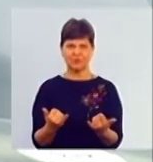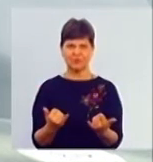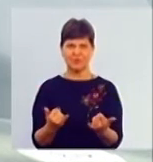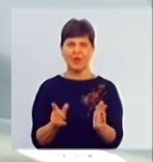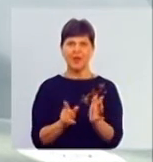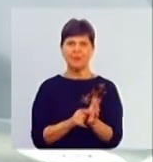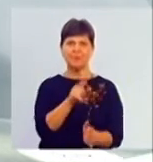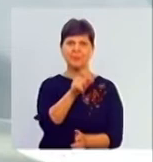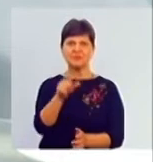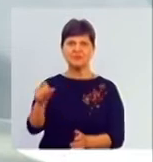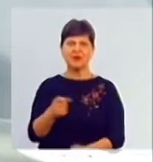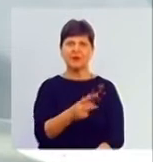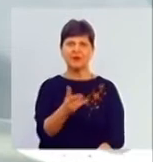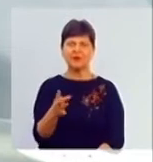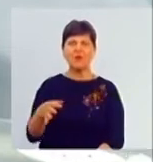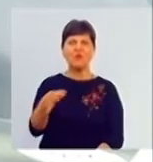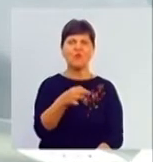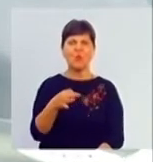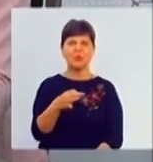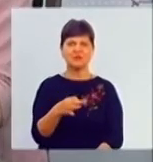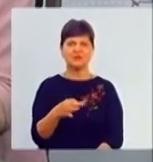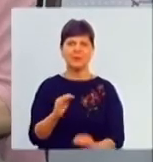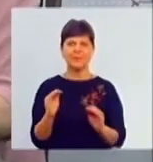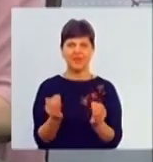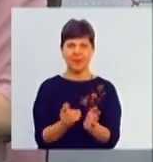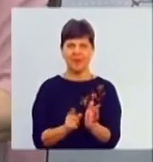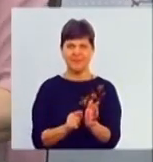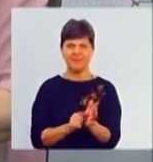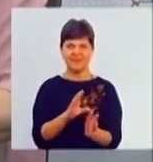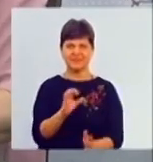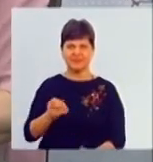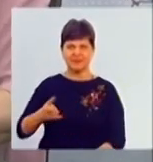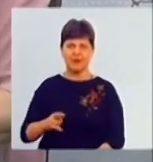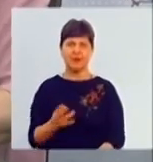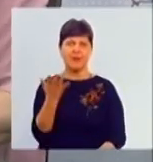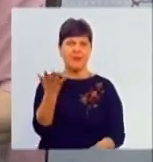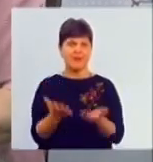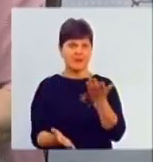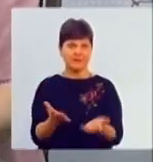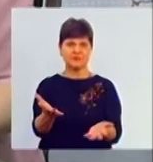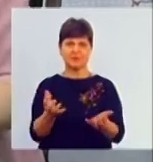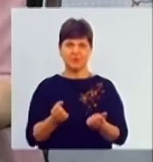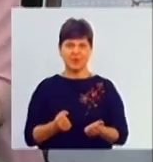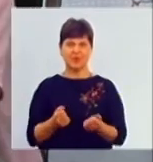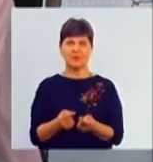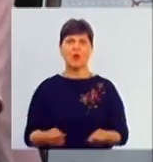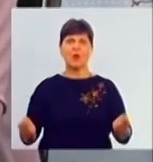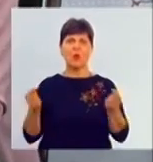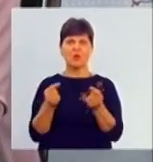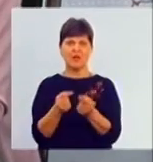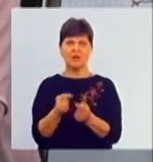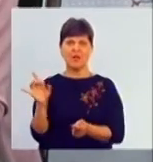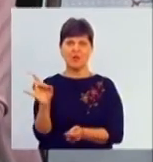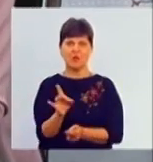сьогодні в області на мінімальній пенсії? Якщо брати конкретний розмір прожиткового мінімуму, то